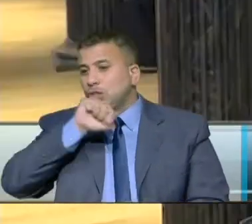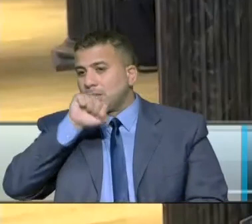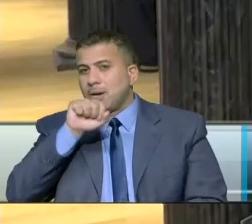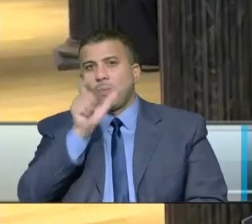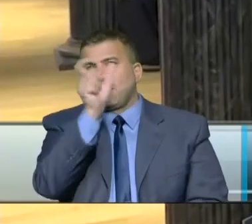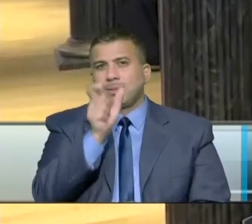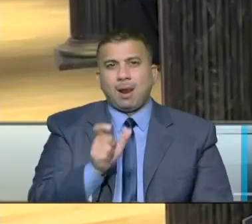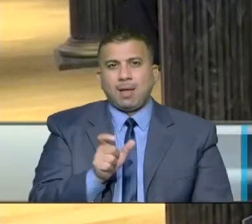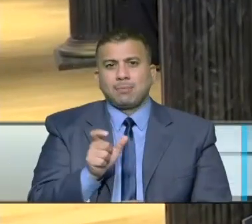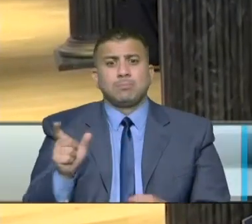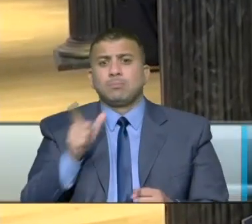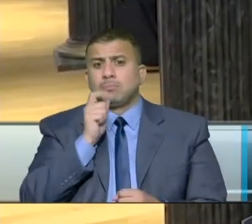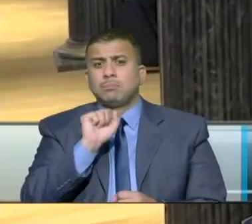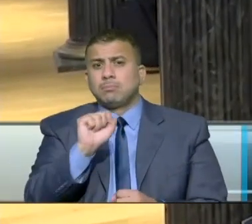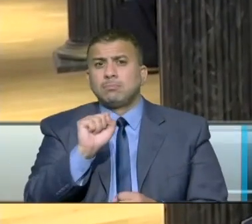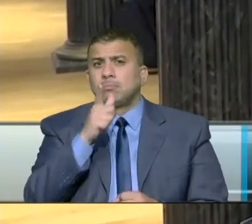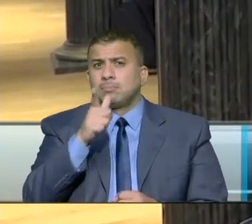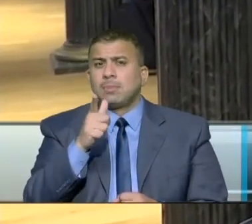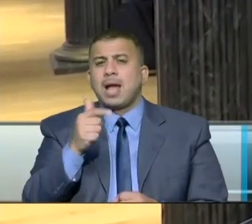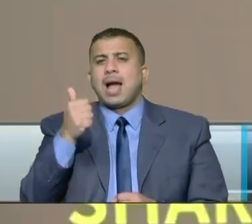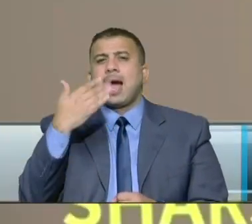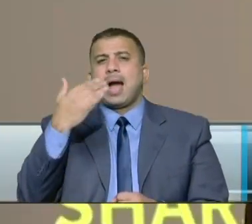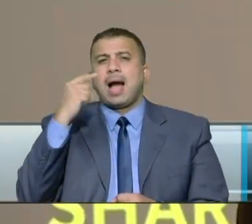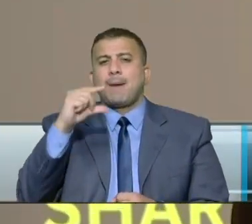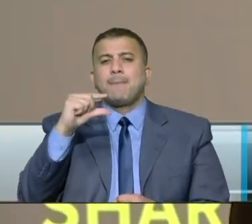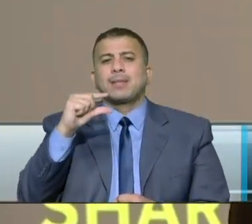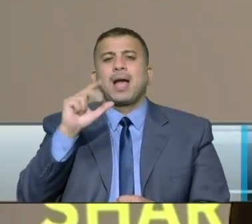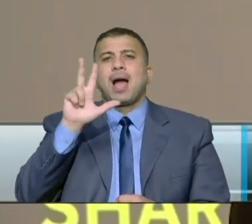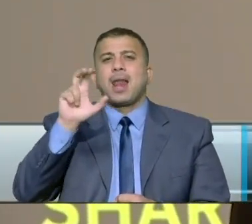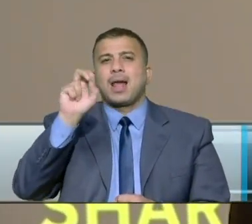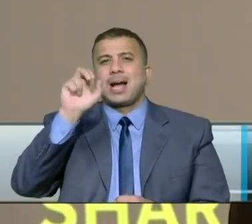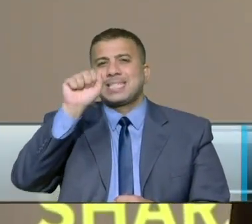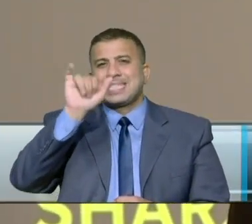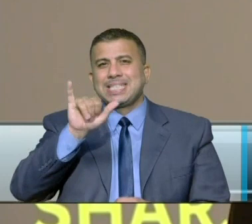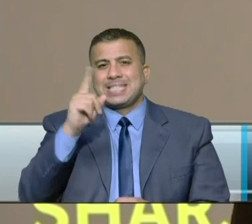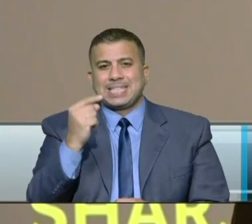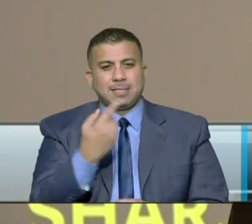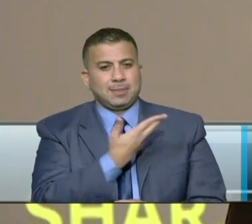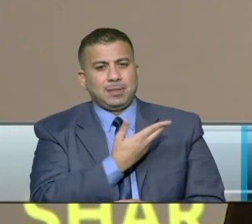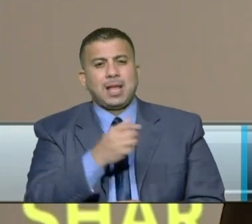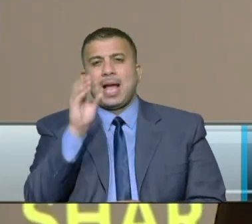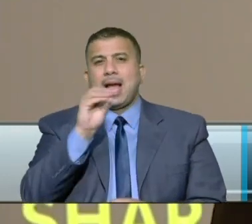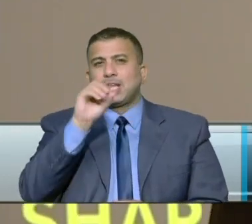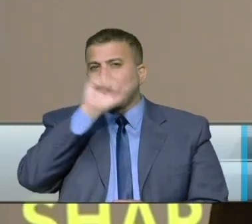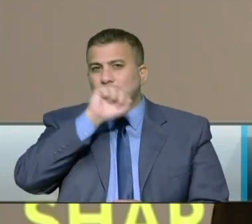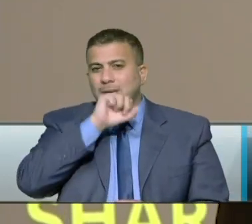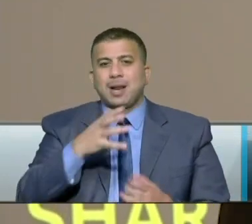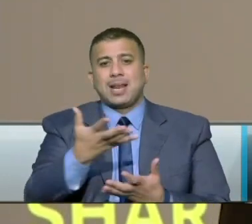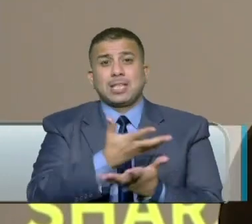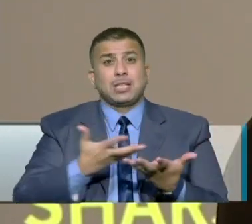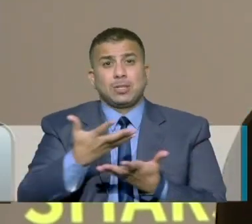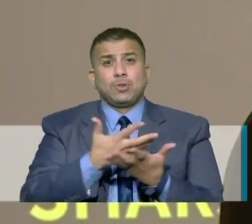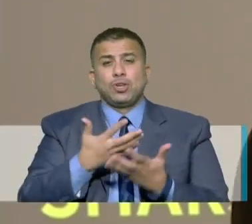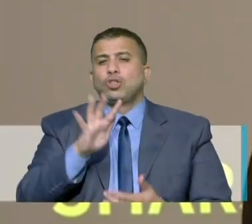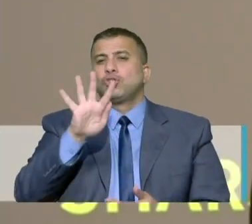الذي استعرض خلاله سعادة أحمد القصير المدير التنفيذي لهيئة الشارقة للاستثمار